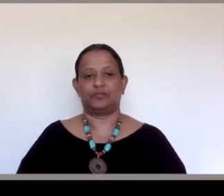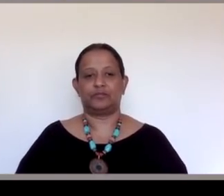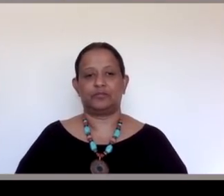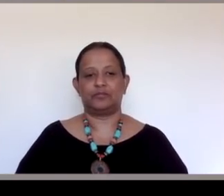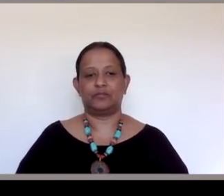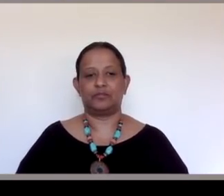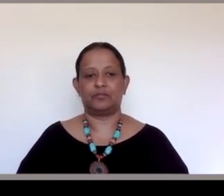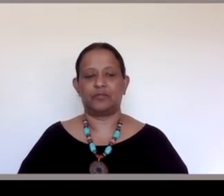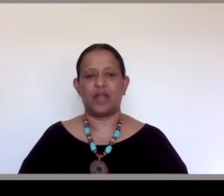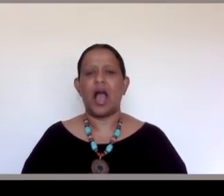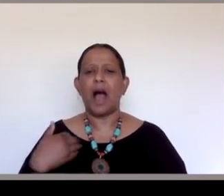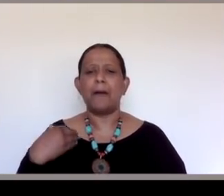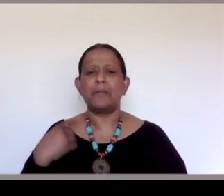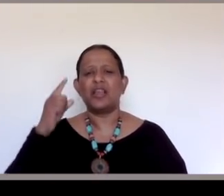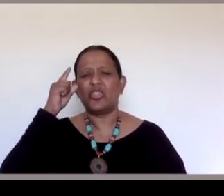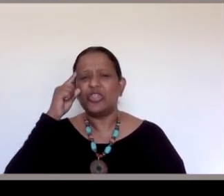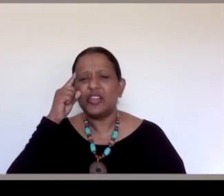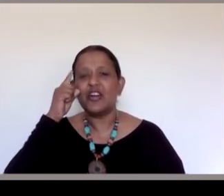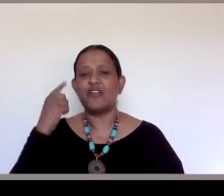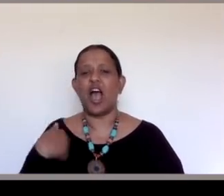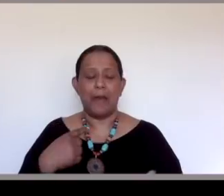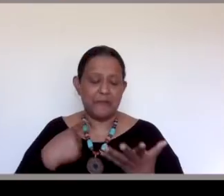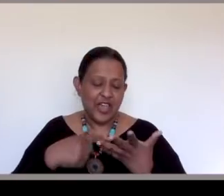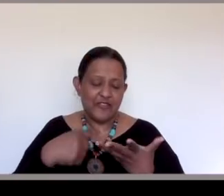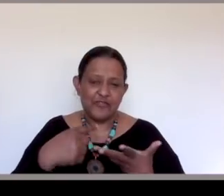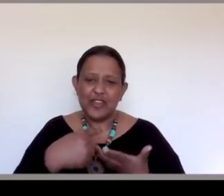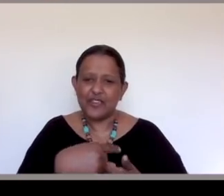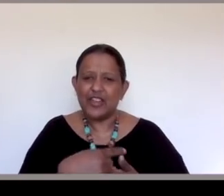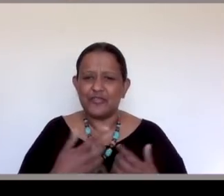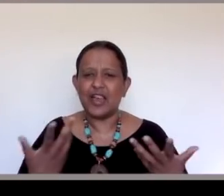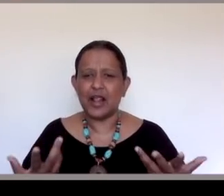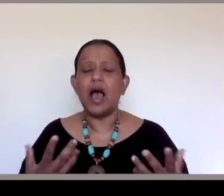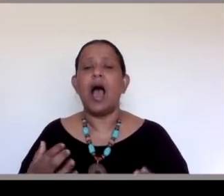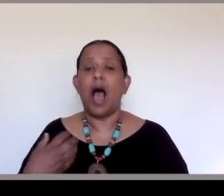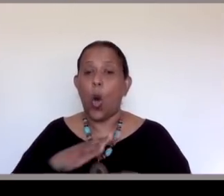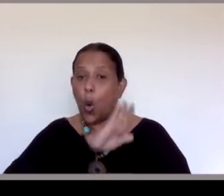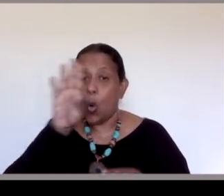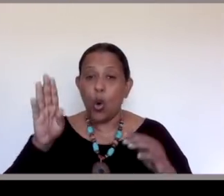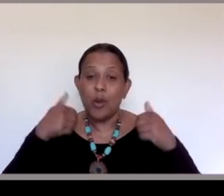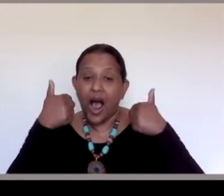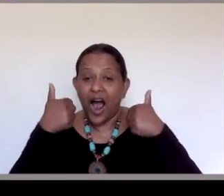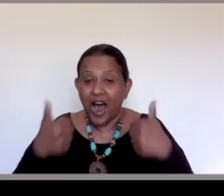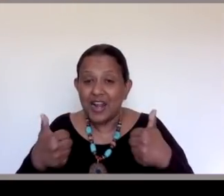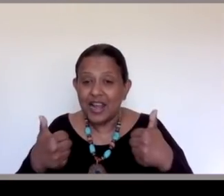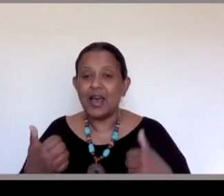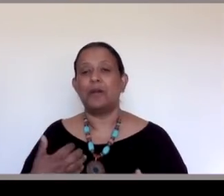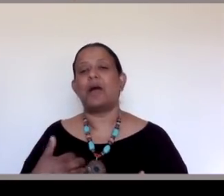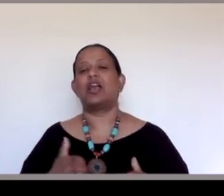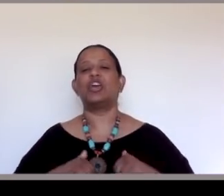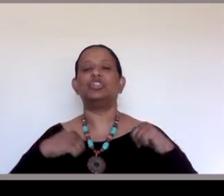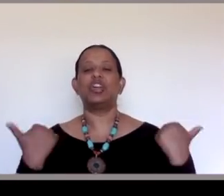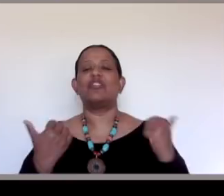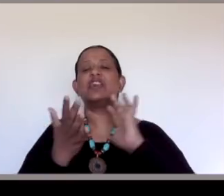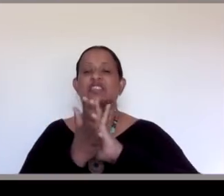குடாக் ரஸ்கலோ தமாய் பிரீத்திய லபென்னி கீழ நாம் நினைக்கிறோம் அதிக சொத்துக்களை சேகரித்தால் தான் சந்தோஷம்